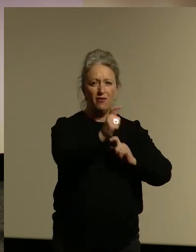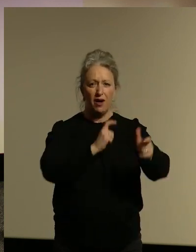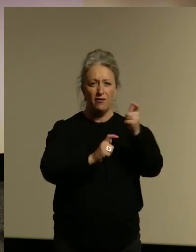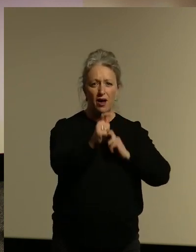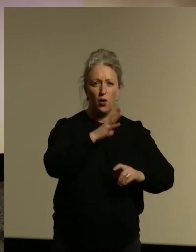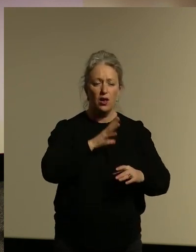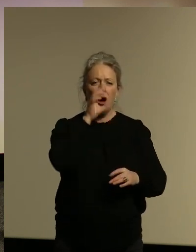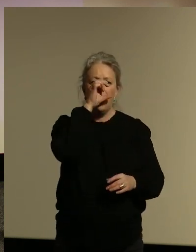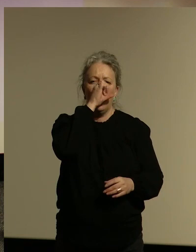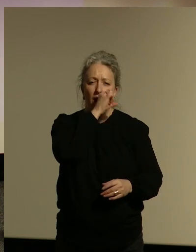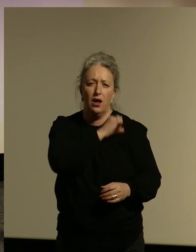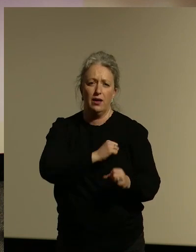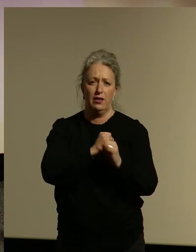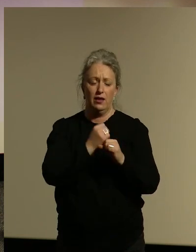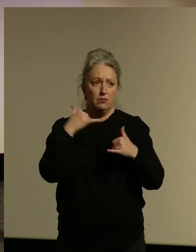mulle haiget.